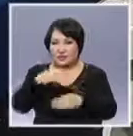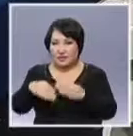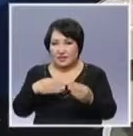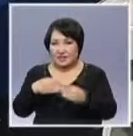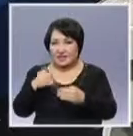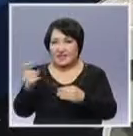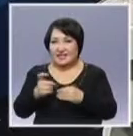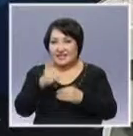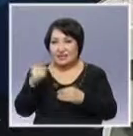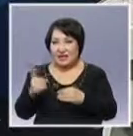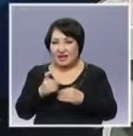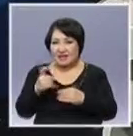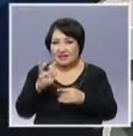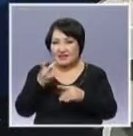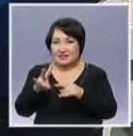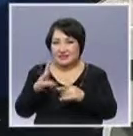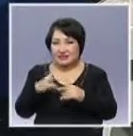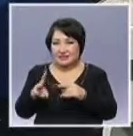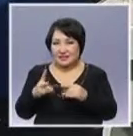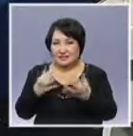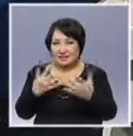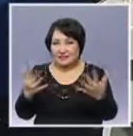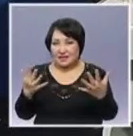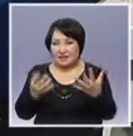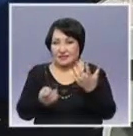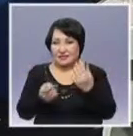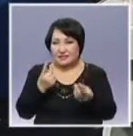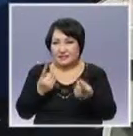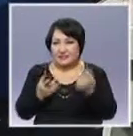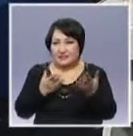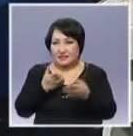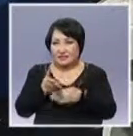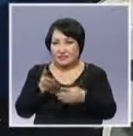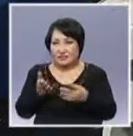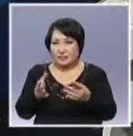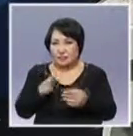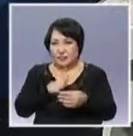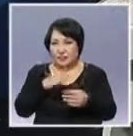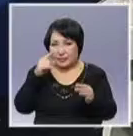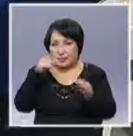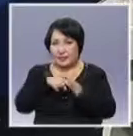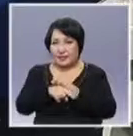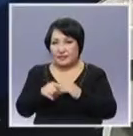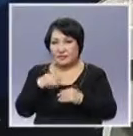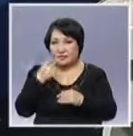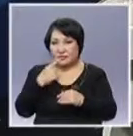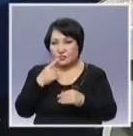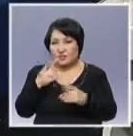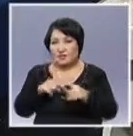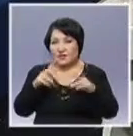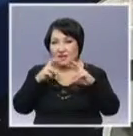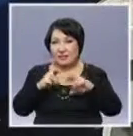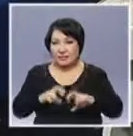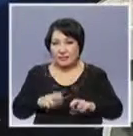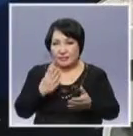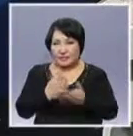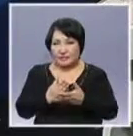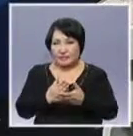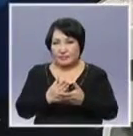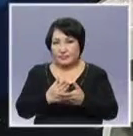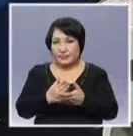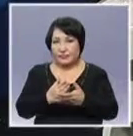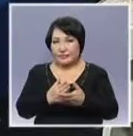химиялық зиянды заттар шығады екен. Оның да сондай сараптамасы, сондай жағы бар. Демек, ол заттар бөлінеді ол құрамынан.